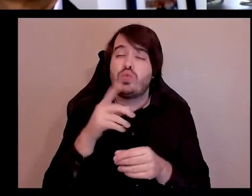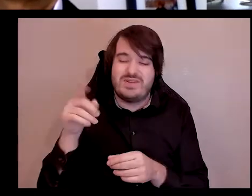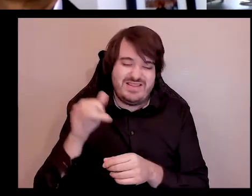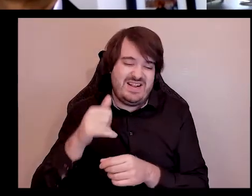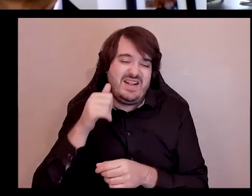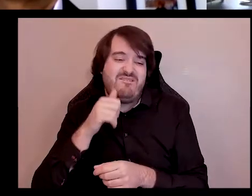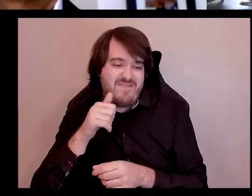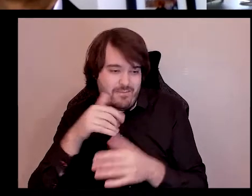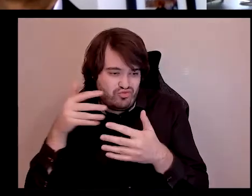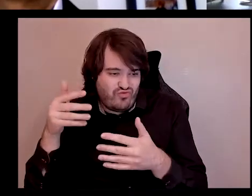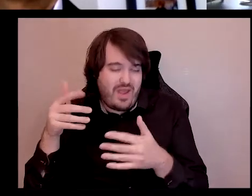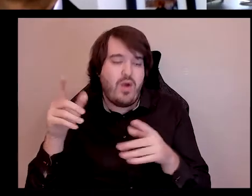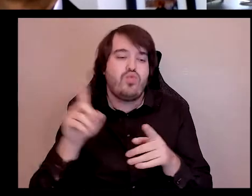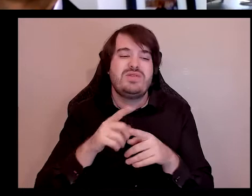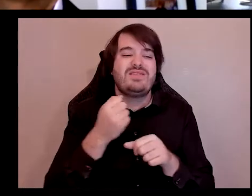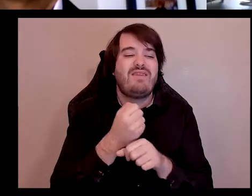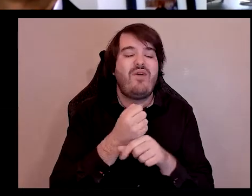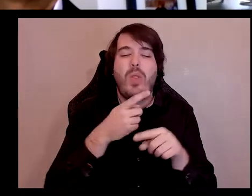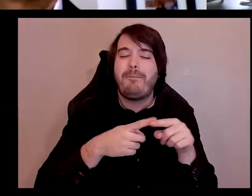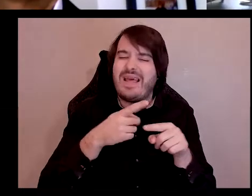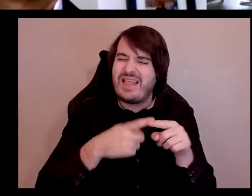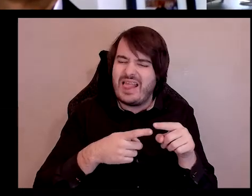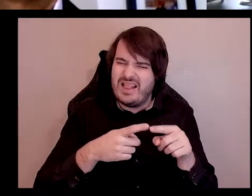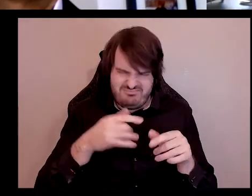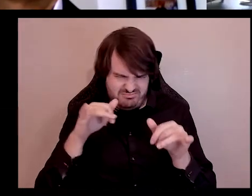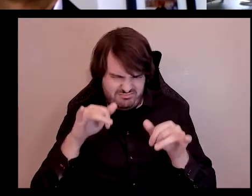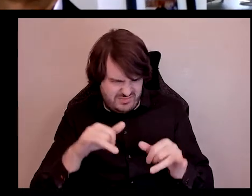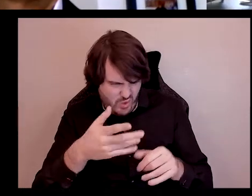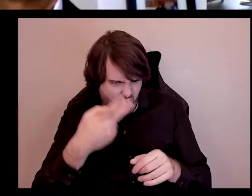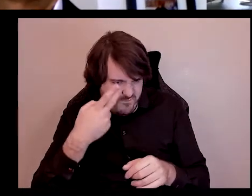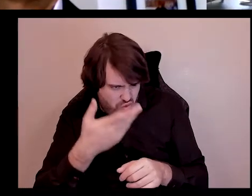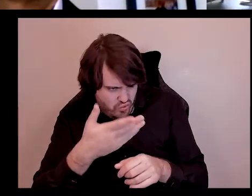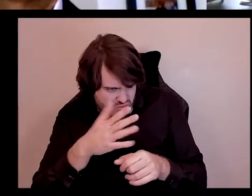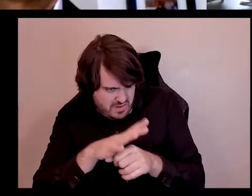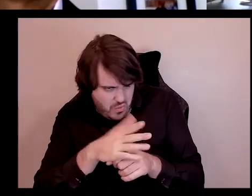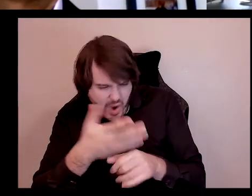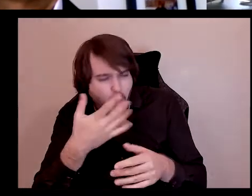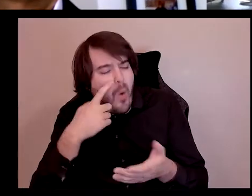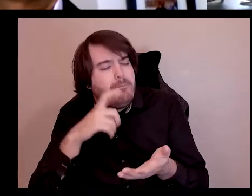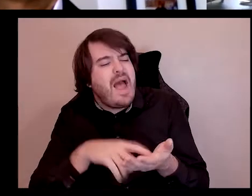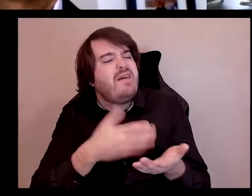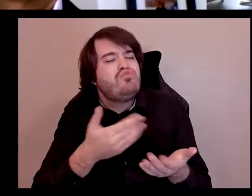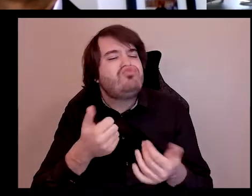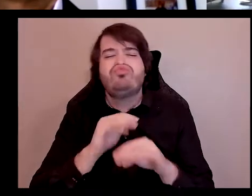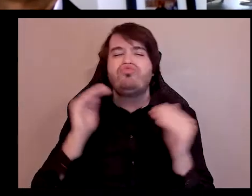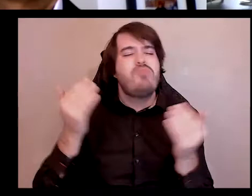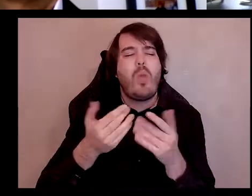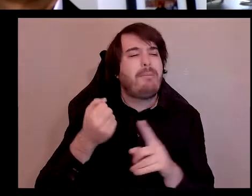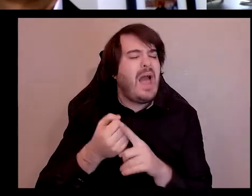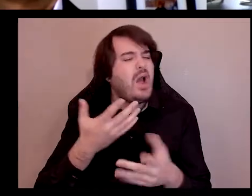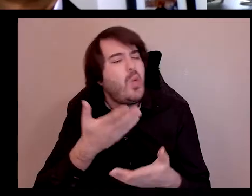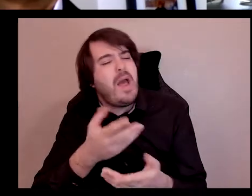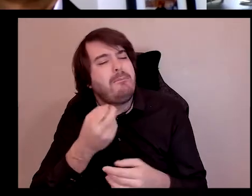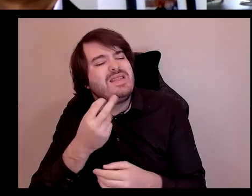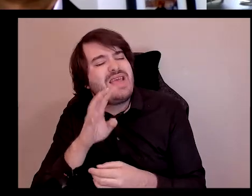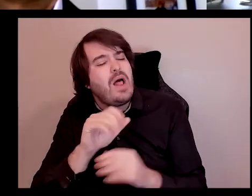avec les femmes et dans des milieux pour des emplois à temps partiel. Est-ce que c'est le cas ou est-ce que ça a touché tout le monde? Qu'est-ce que vous